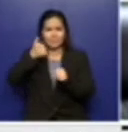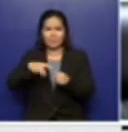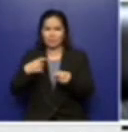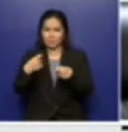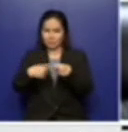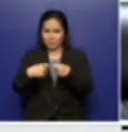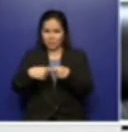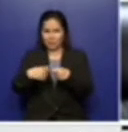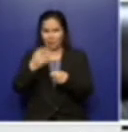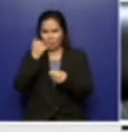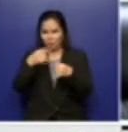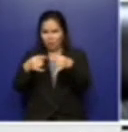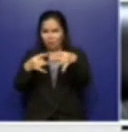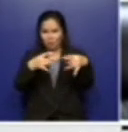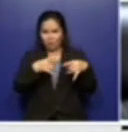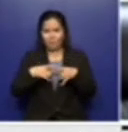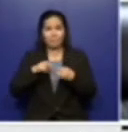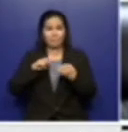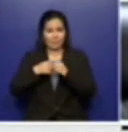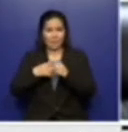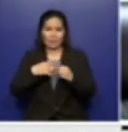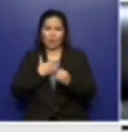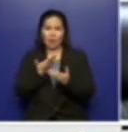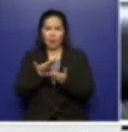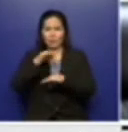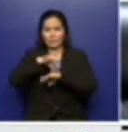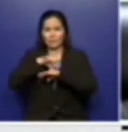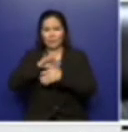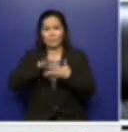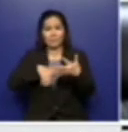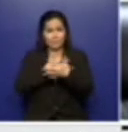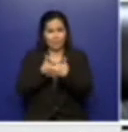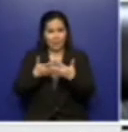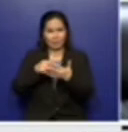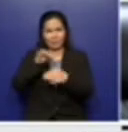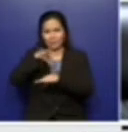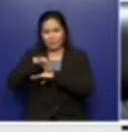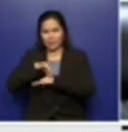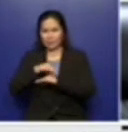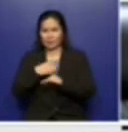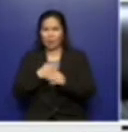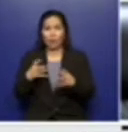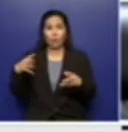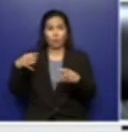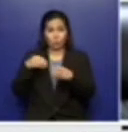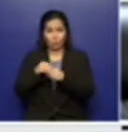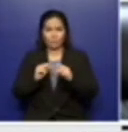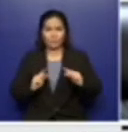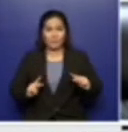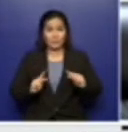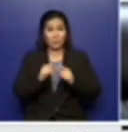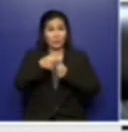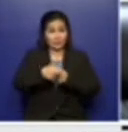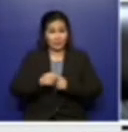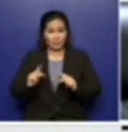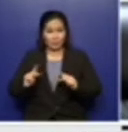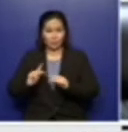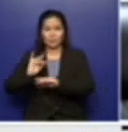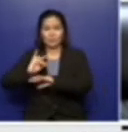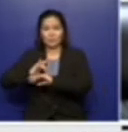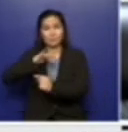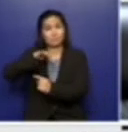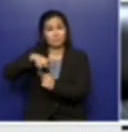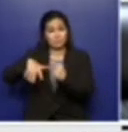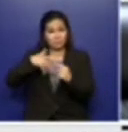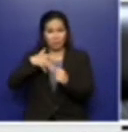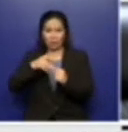ได้นี่คือเป็นปัญหาเรื่องแรกที่อยากกราบเรียนต่อท่านประธานว่ากระทรวงเกษตรกระทรวงทรัพยากรธรรมชาติ